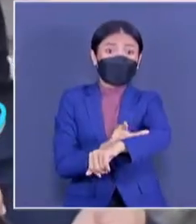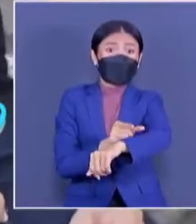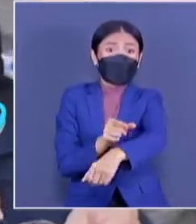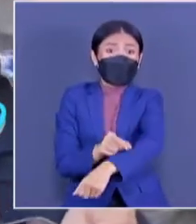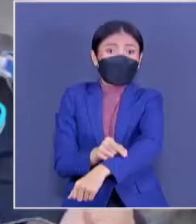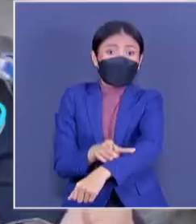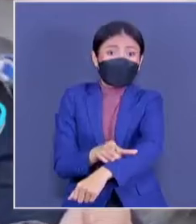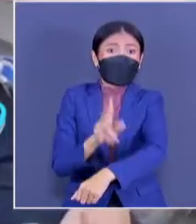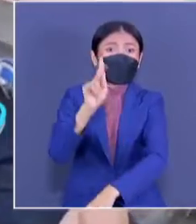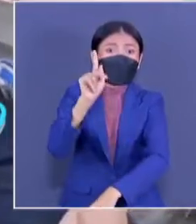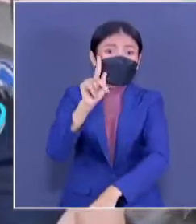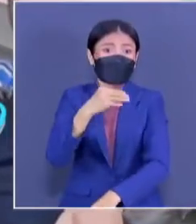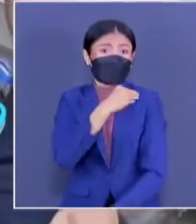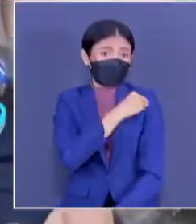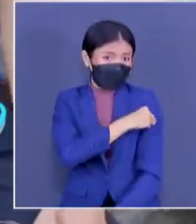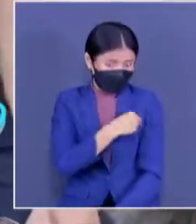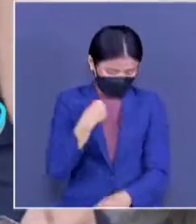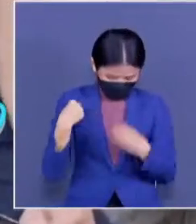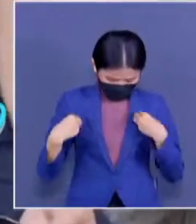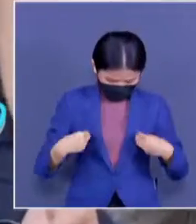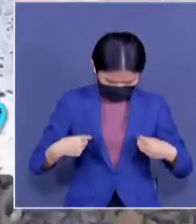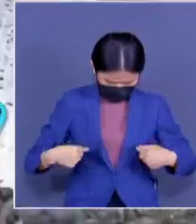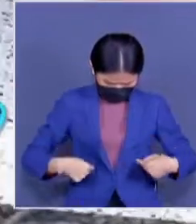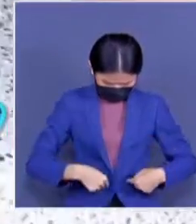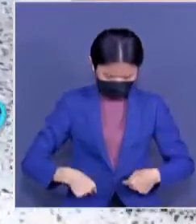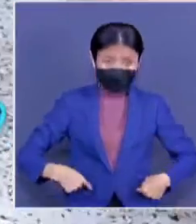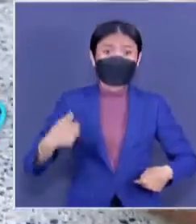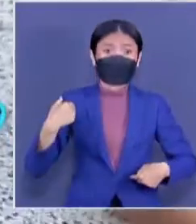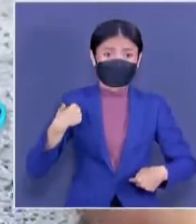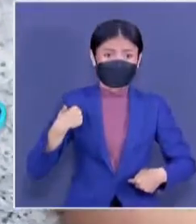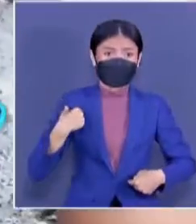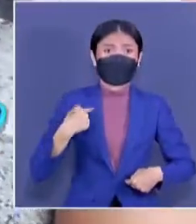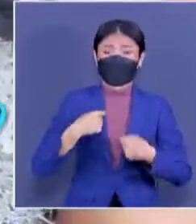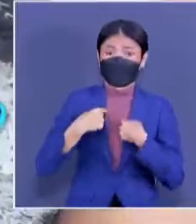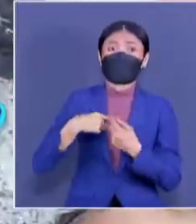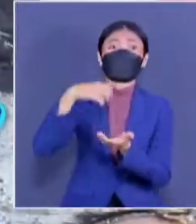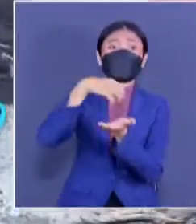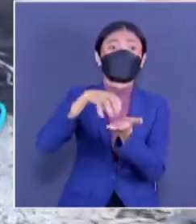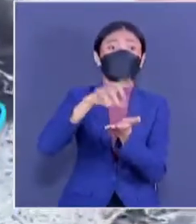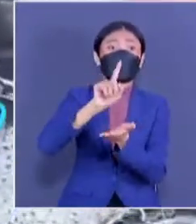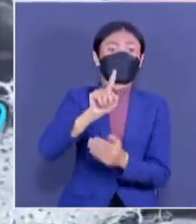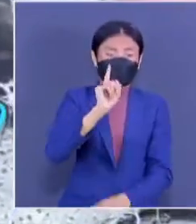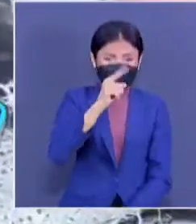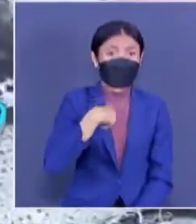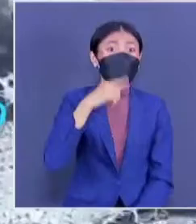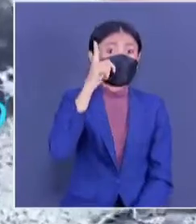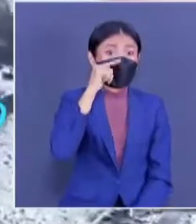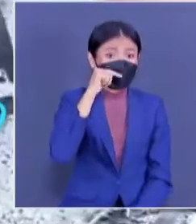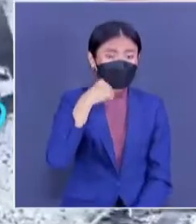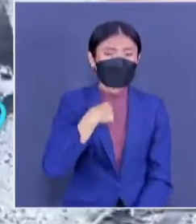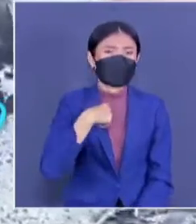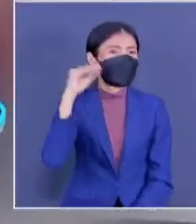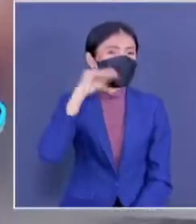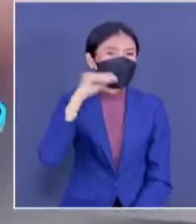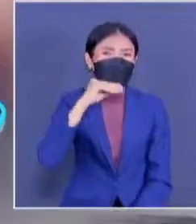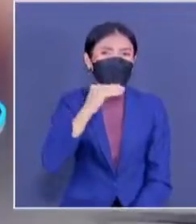ช้ำเล็กๆอยู่หลายจุดเลยเด็กชายคนนี้เขาก็เล่าให้ฟังนะคะบอกว่าปกติแล้วแม่จะชอบใช้มือตีบริเวณหัว